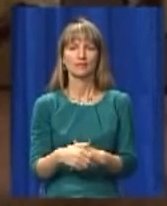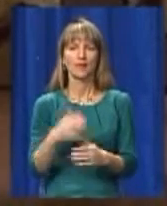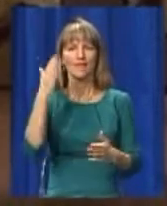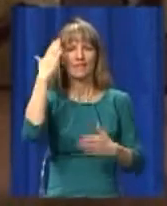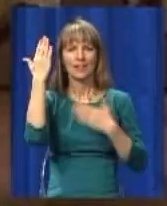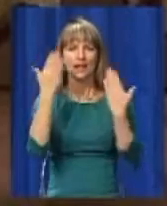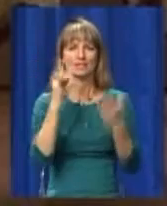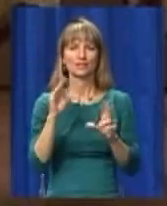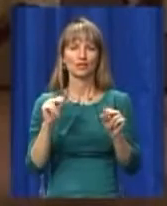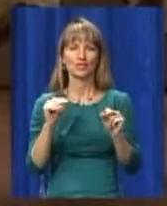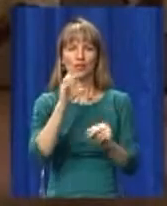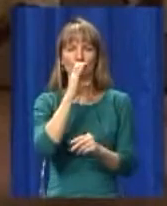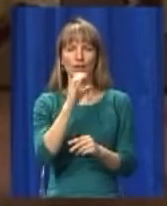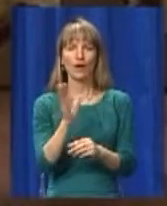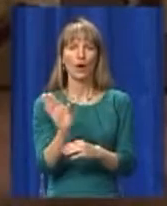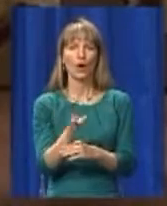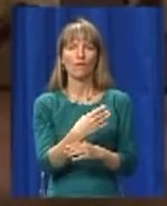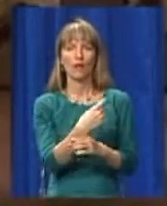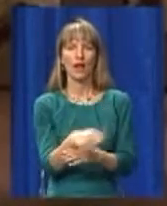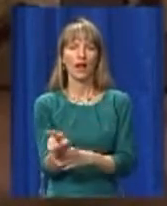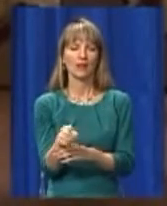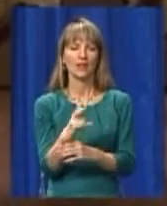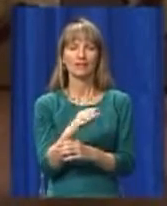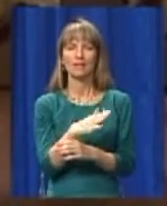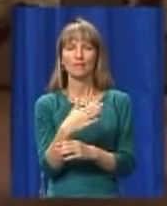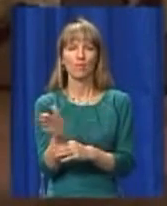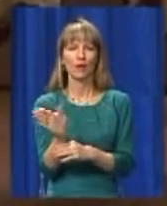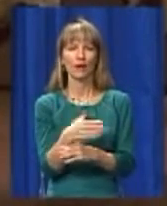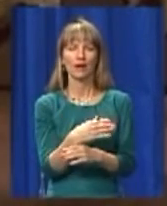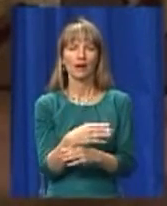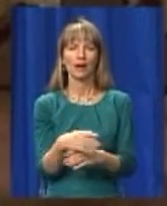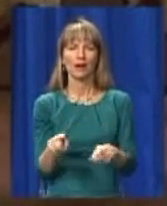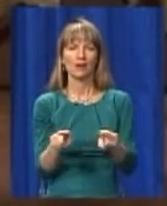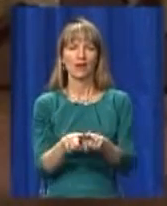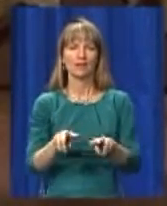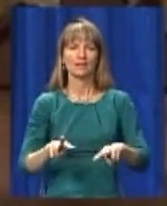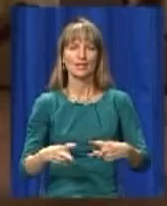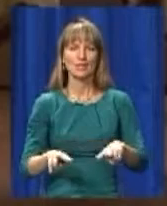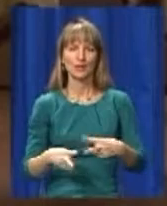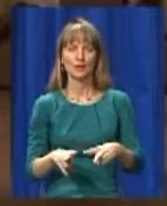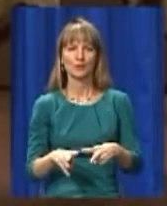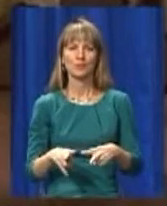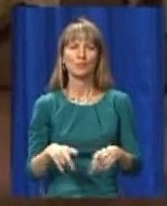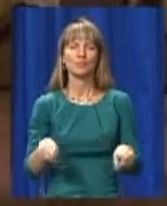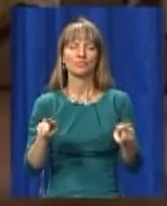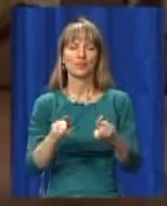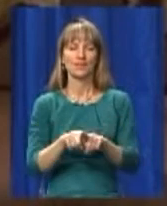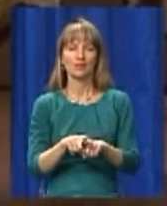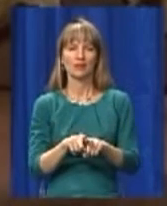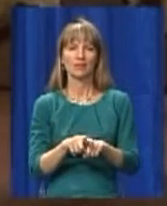та щасливий вовк виляє хвостом на всі боки, неначе танцює. Ось